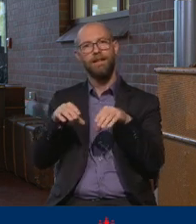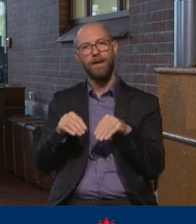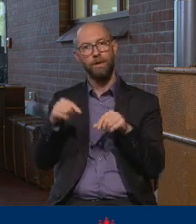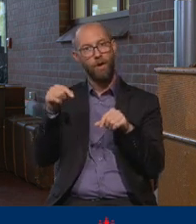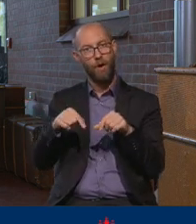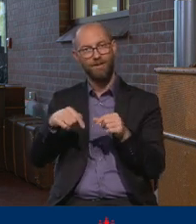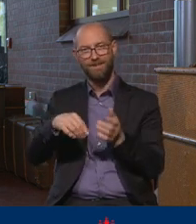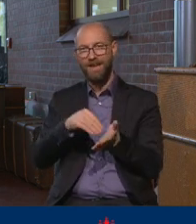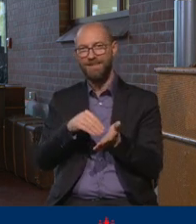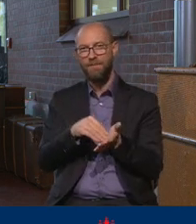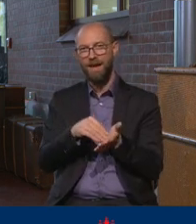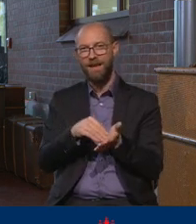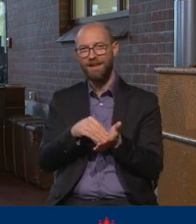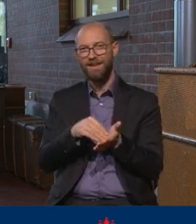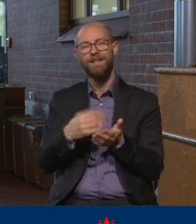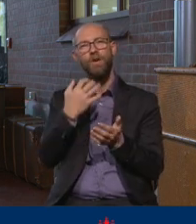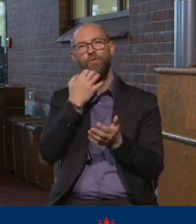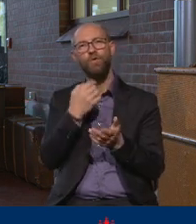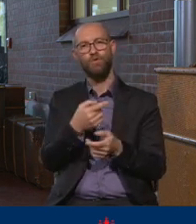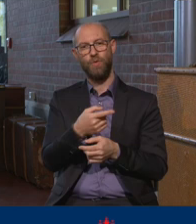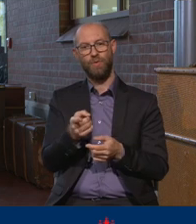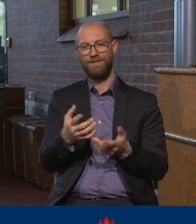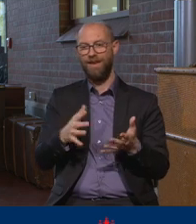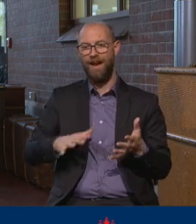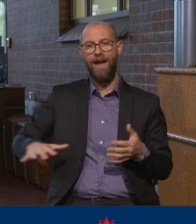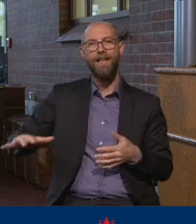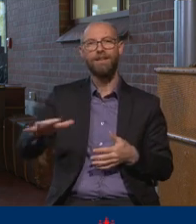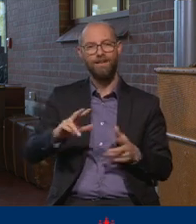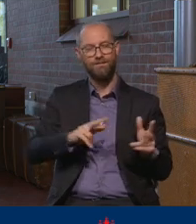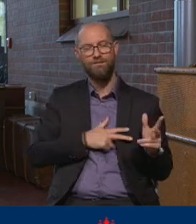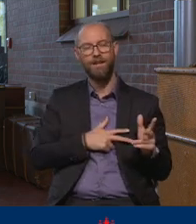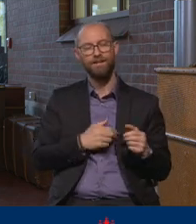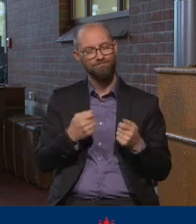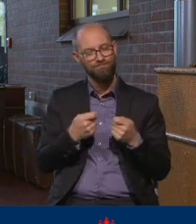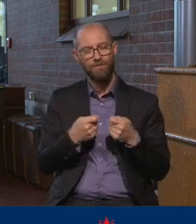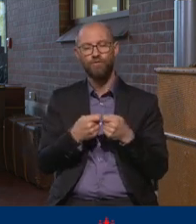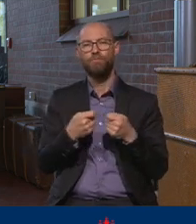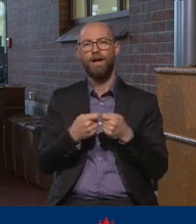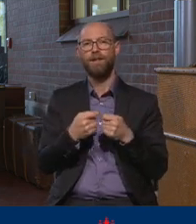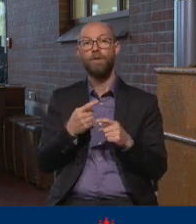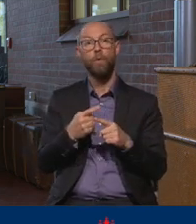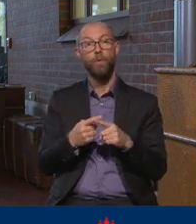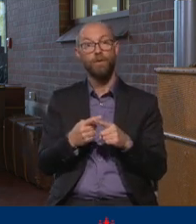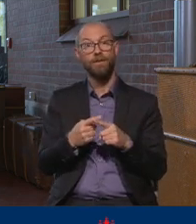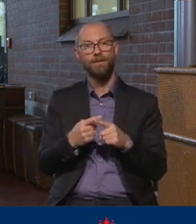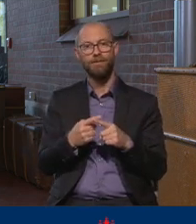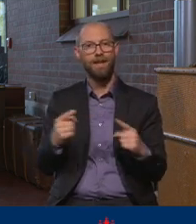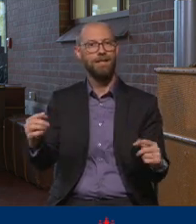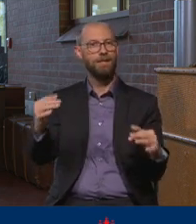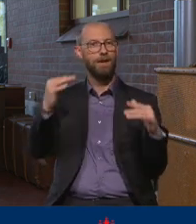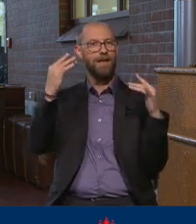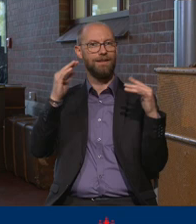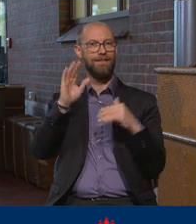hier dabei zu sein ich wünsche uns ein wirklich spannenden und natürlich inspirierenden